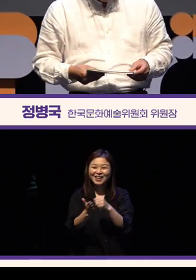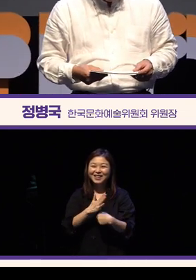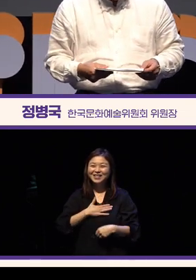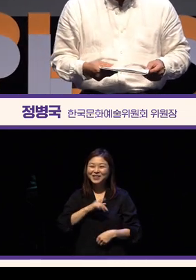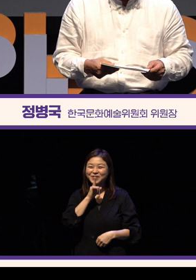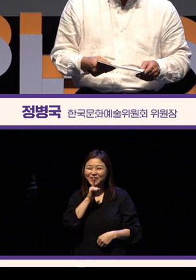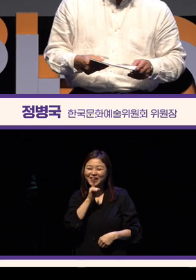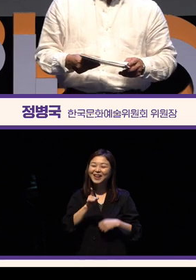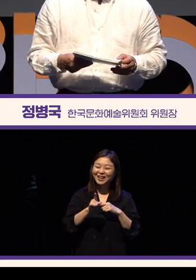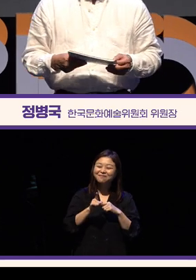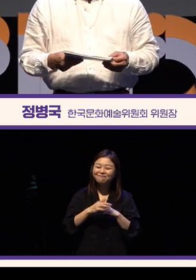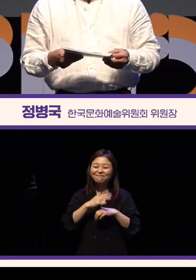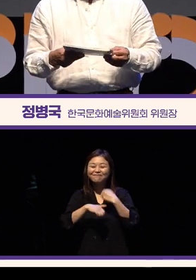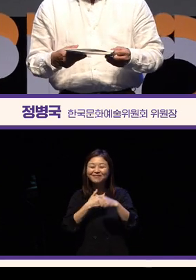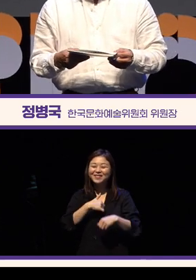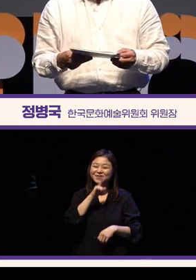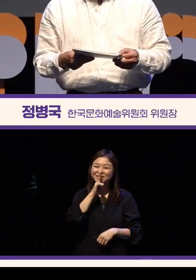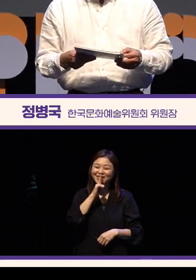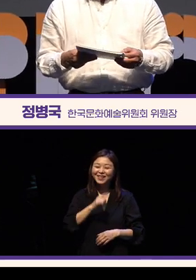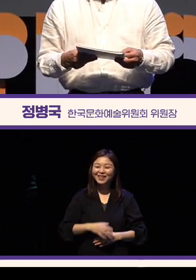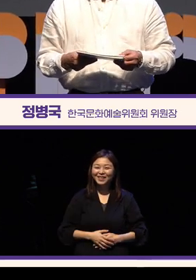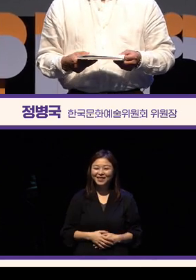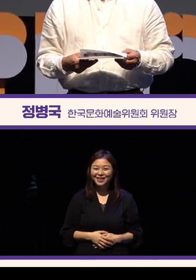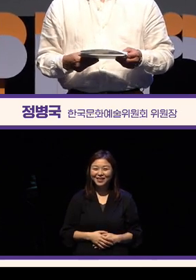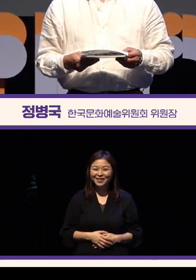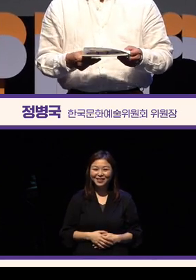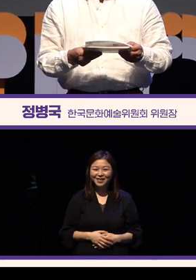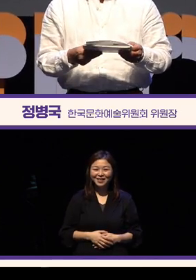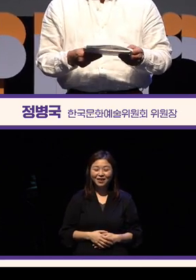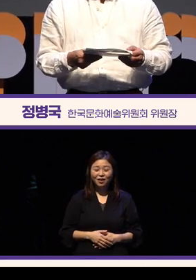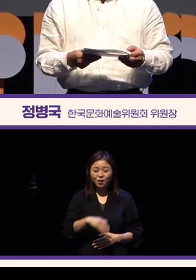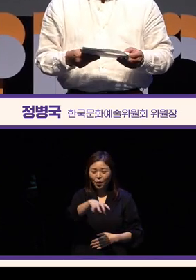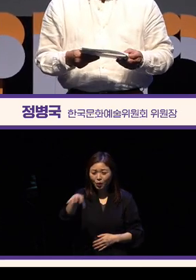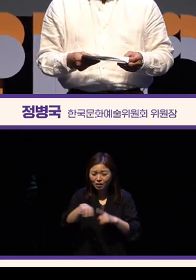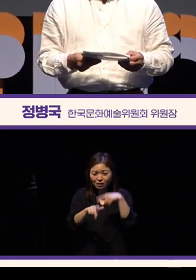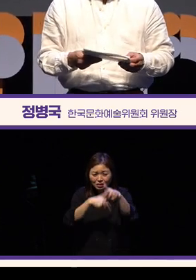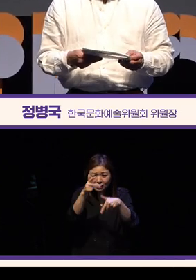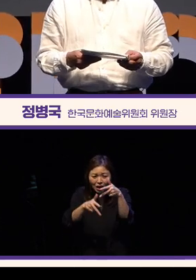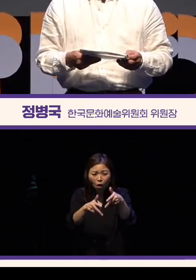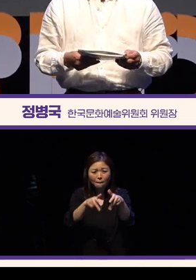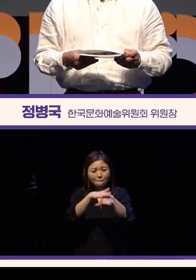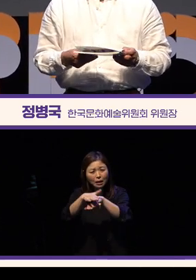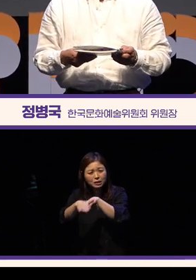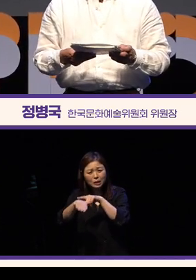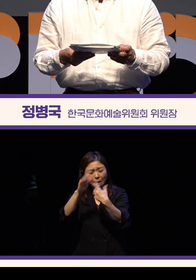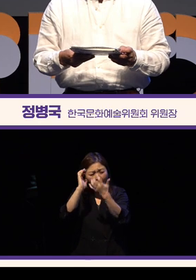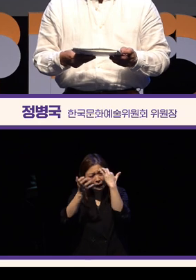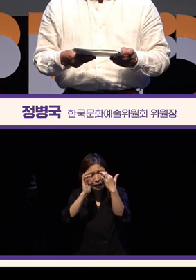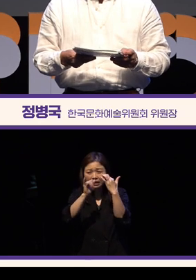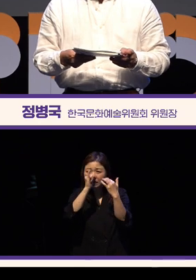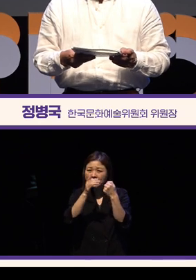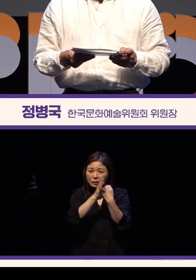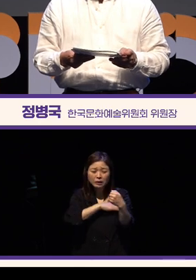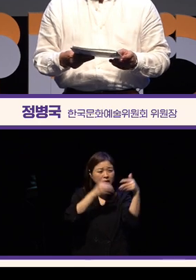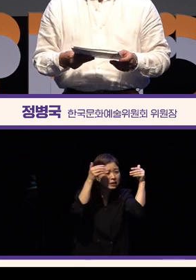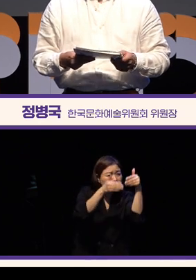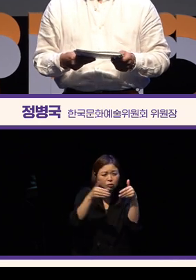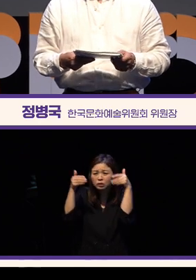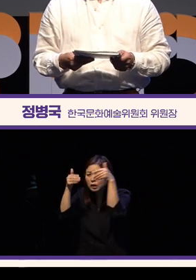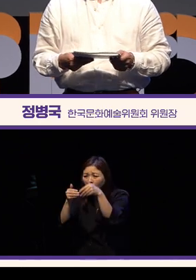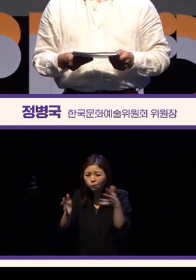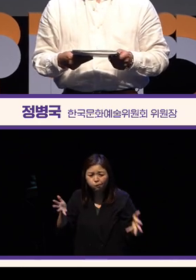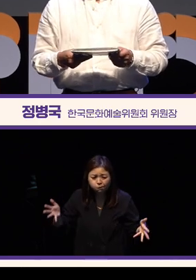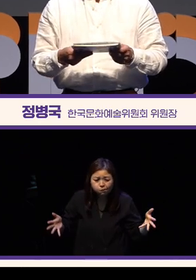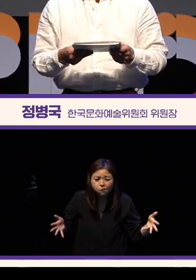그러면 현장에서는 사업 구조가 너무도 복잡해서 도대체 어디에 신청해야 할지 모르겠다라는 이야기를